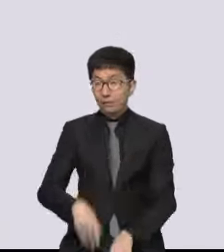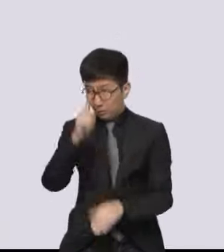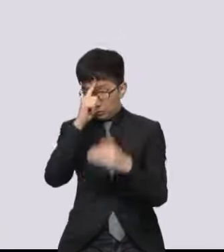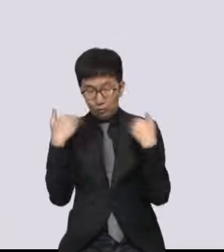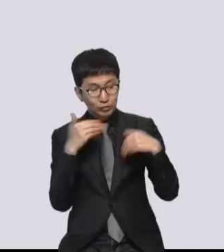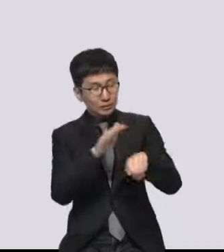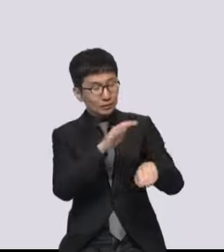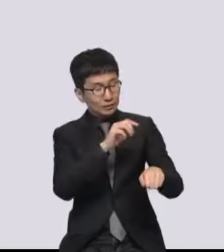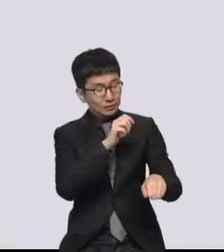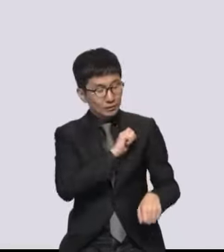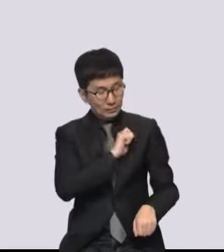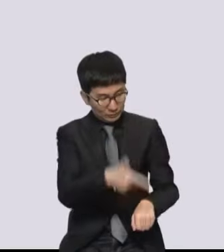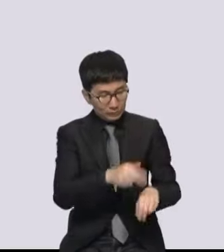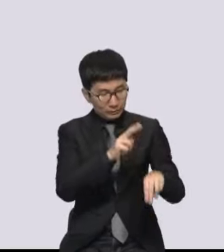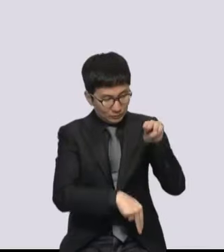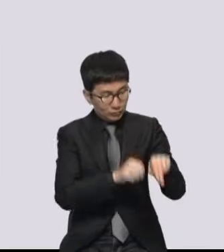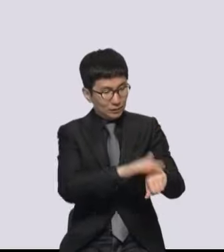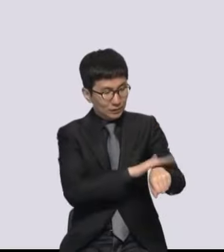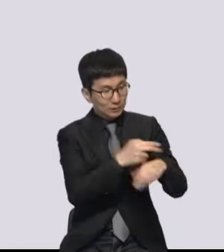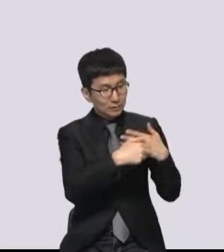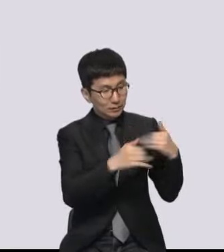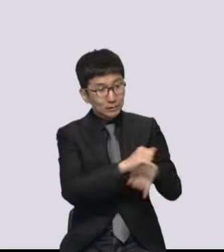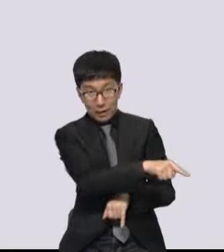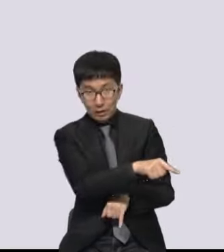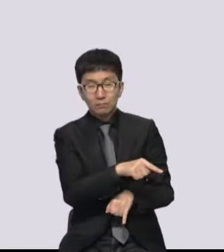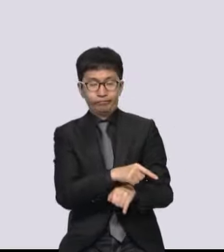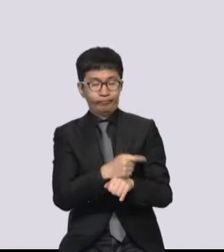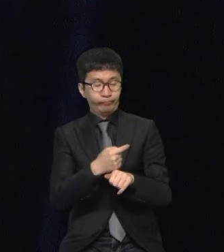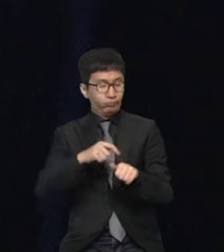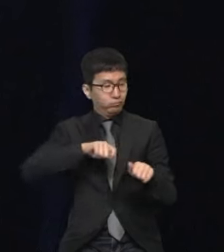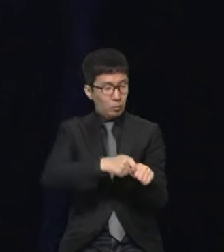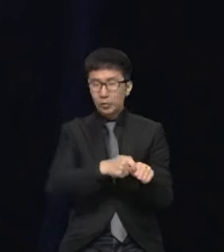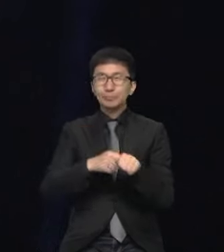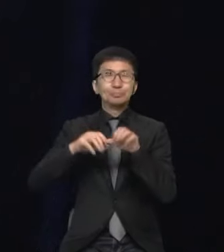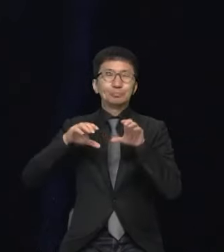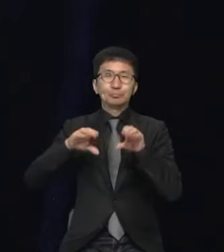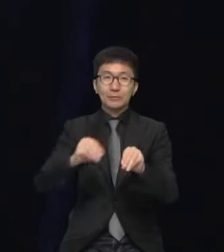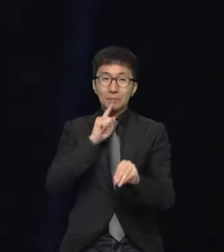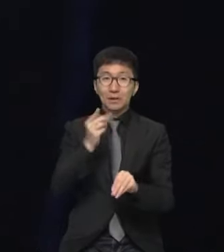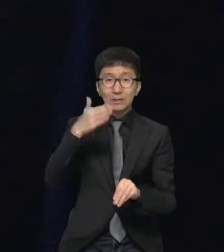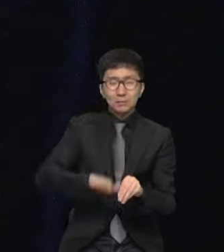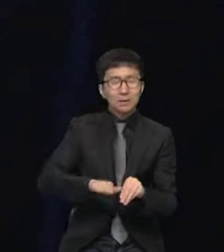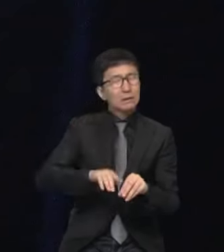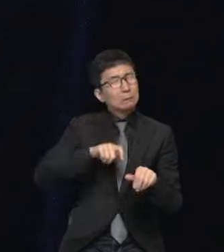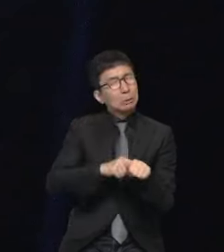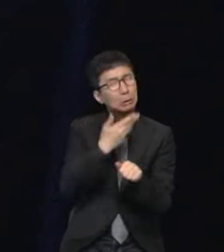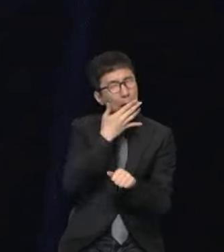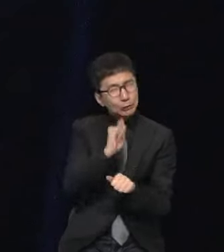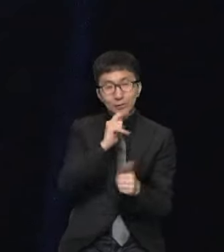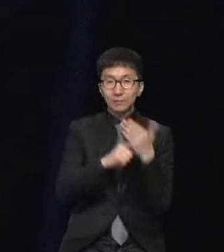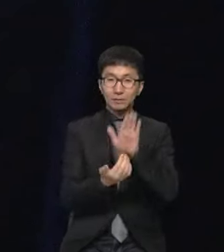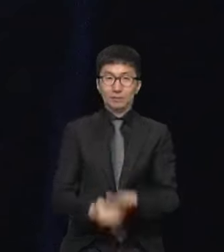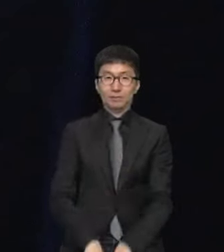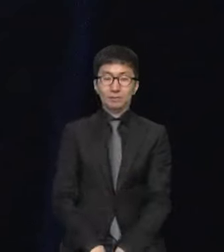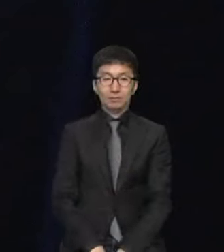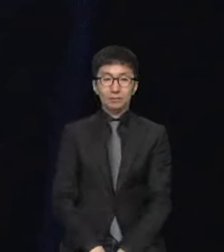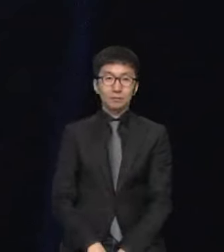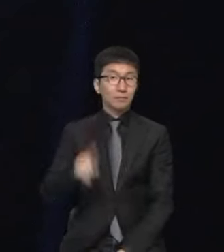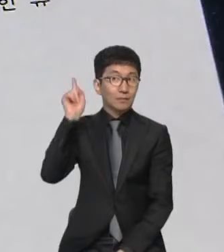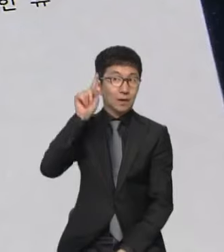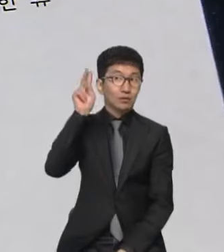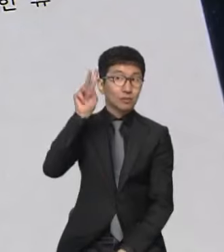철회했지만 여전히 전공의 처벌 위험이 남아있다는 점을 언급했습니다. 한 차례 기한 연장을 거쳐 사흘 동안 진행한